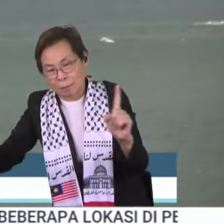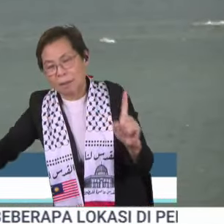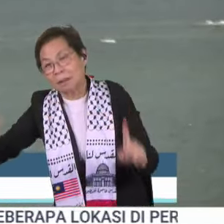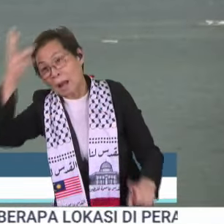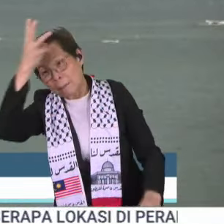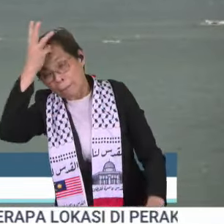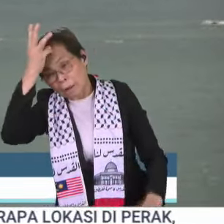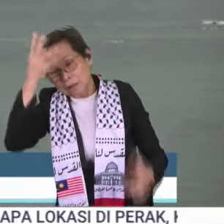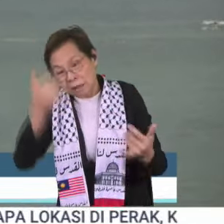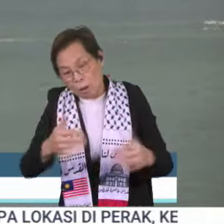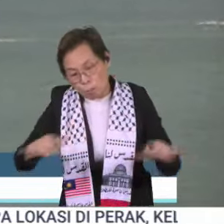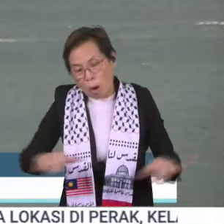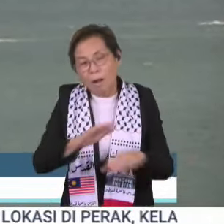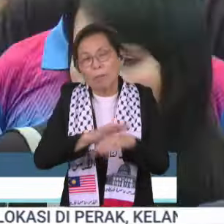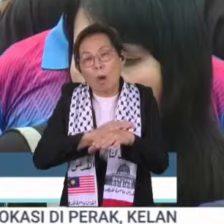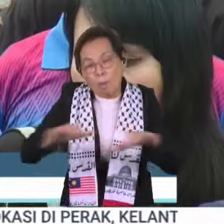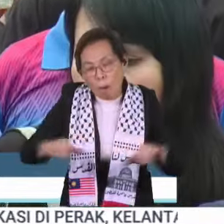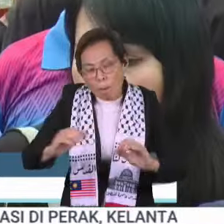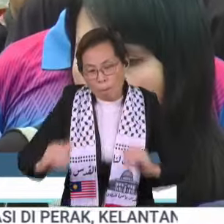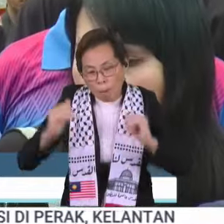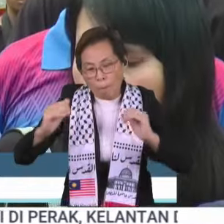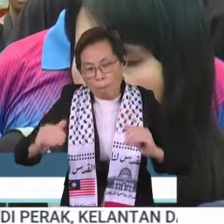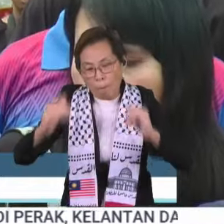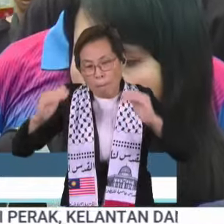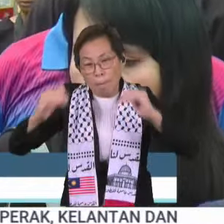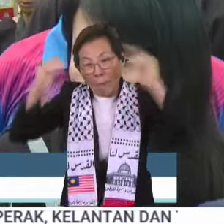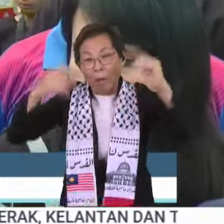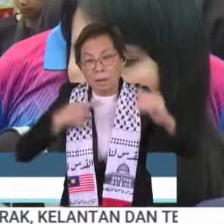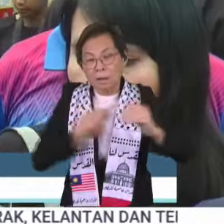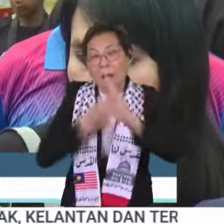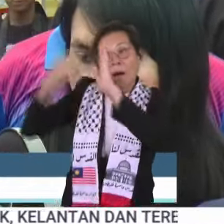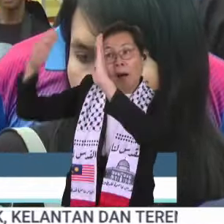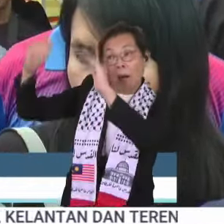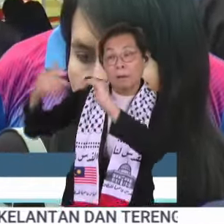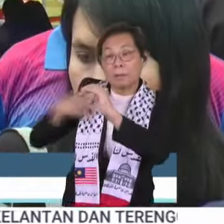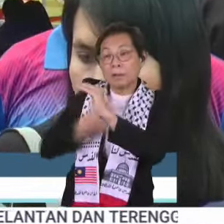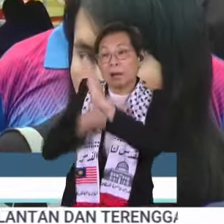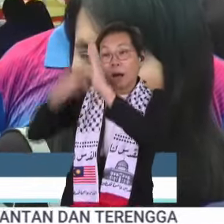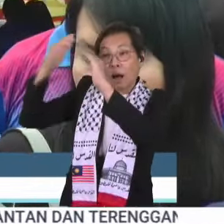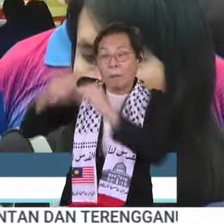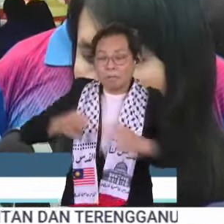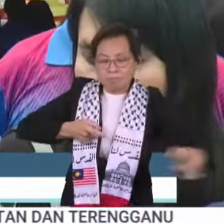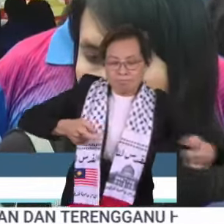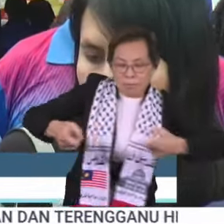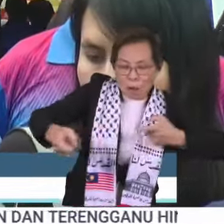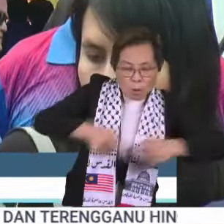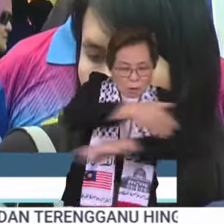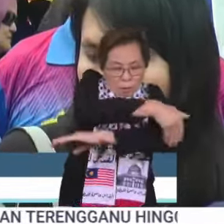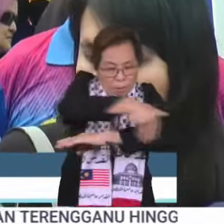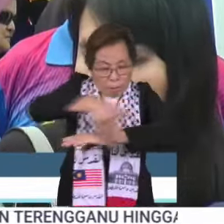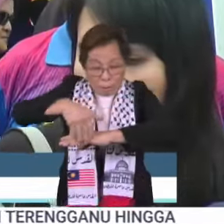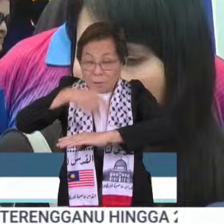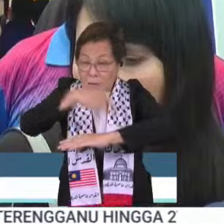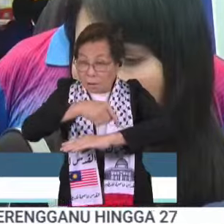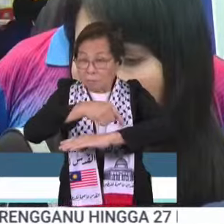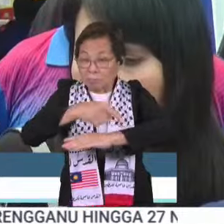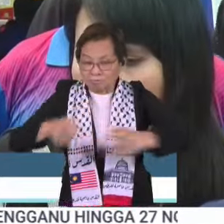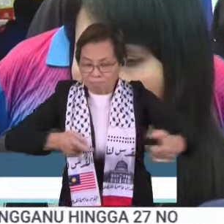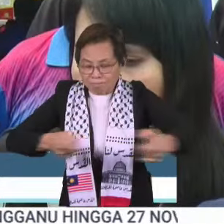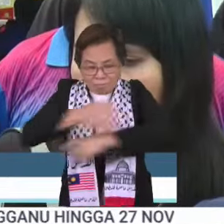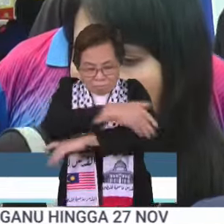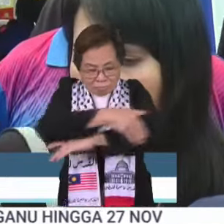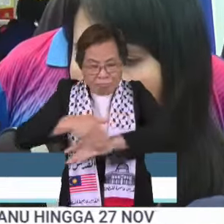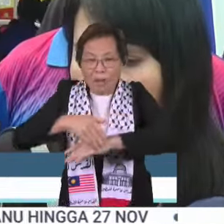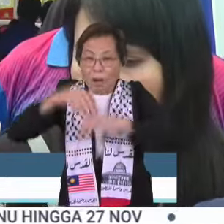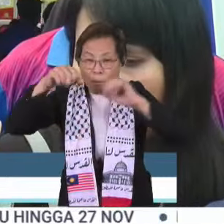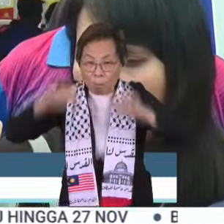dilakukan Dan berperingkat-peringkat Dan kita berharap supaya kawalan sempadan ini akan dapat